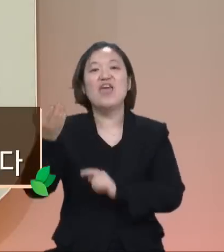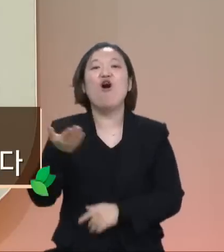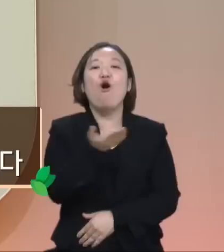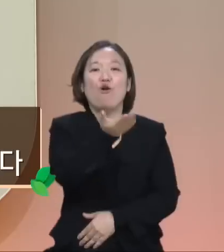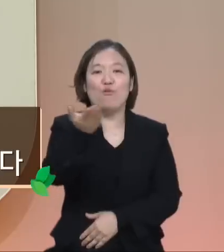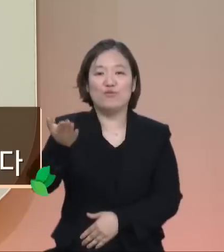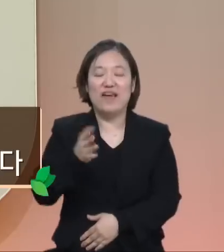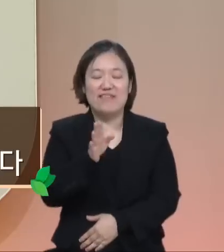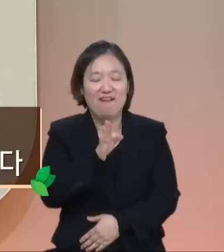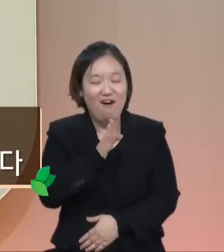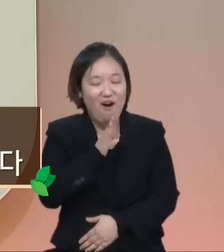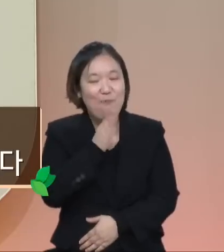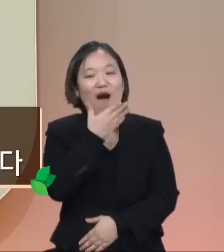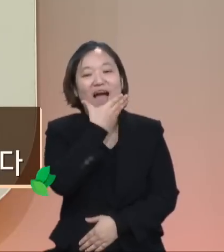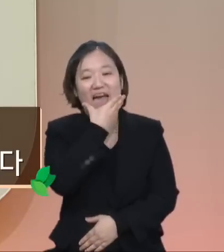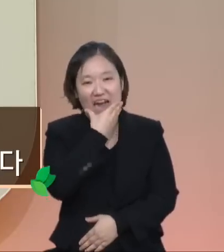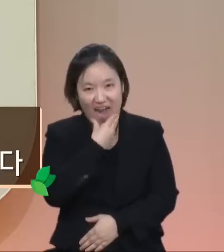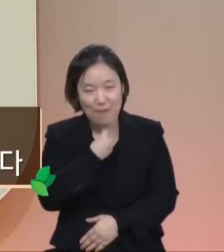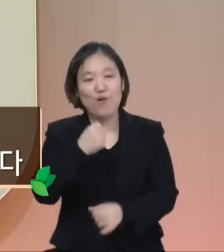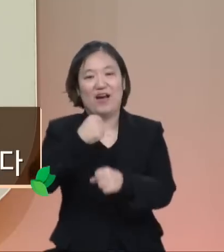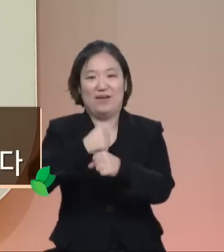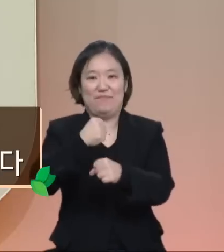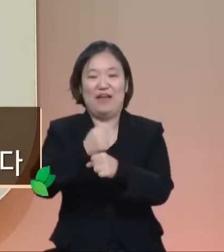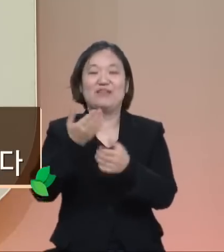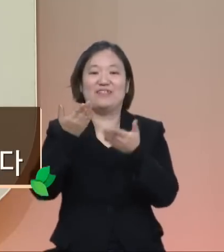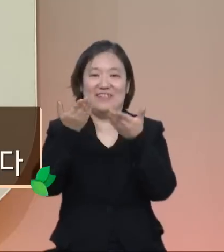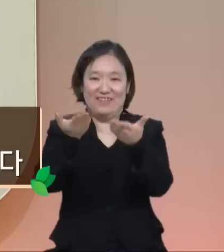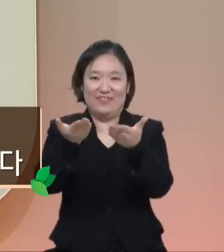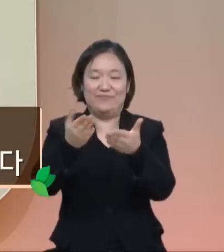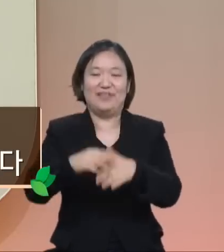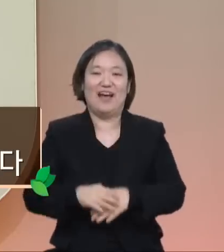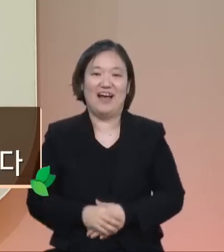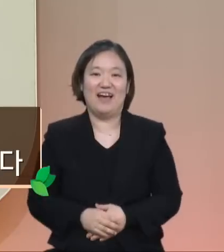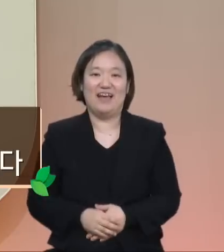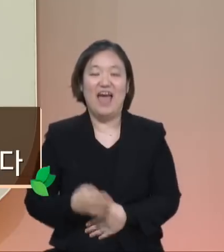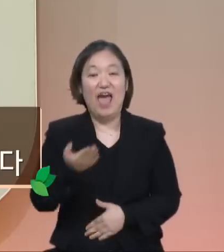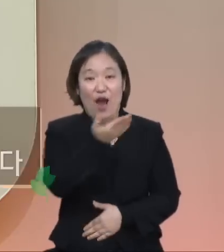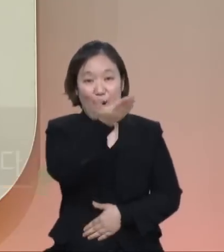진정한 행복의 길로 이끌어 줄 것입니다 여러분